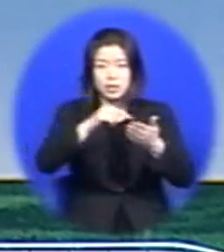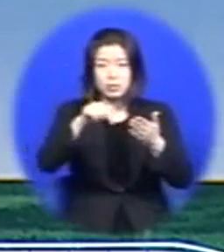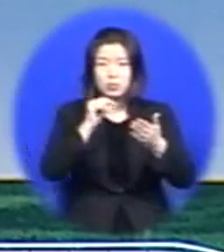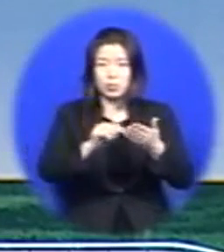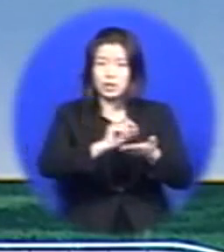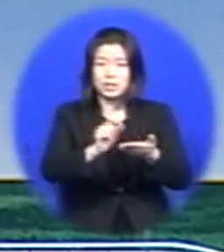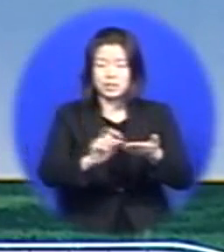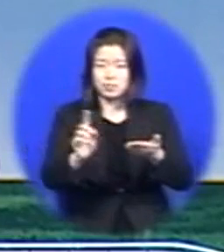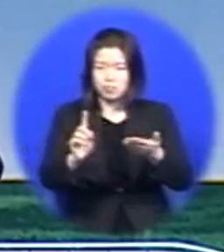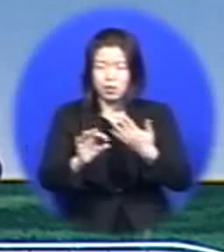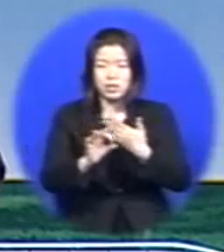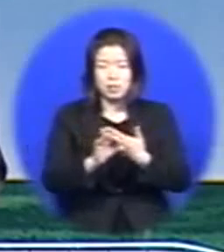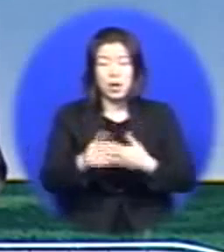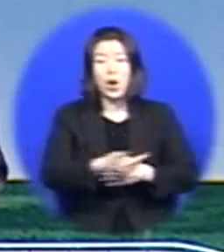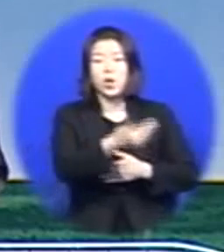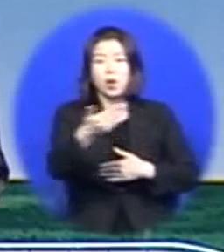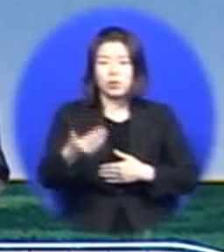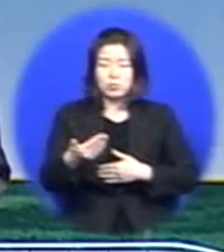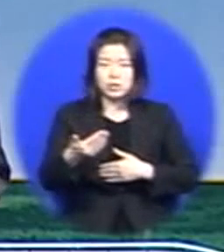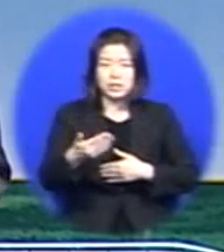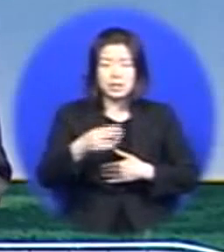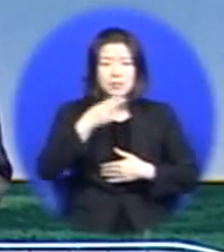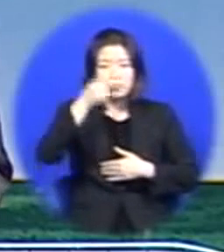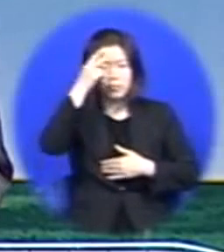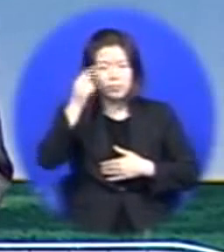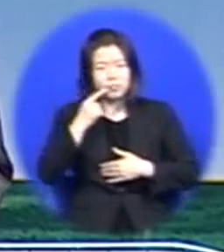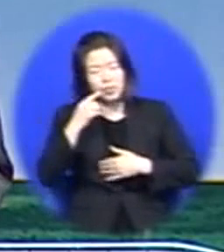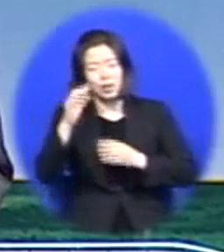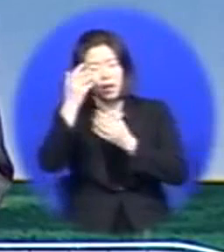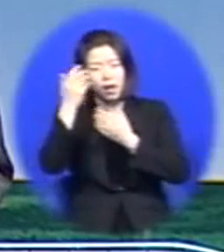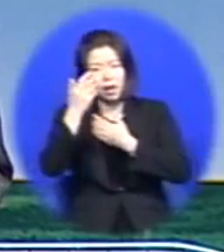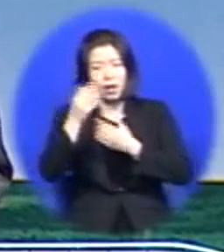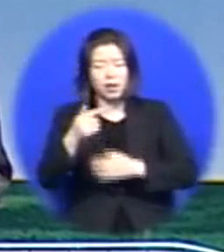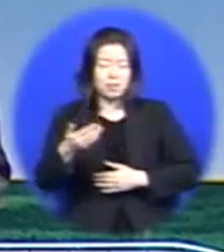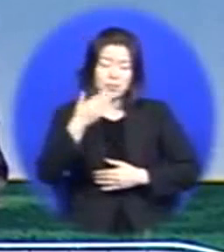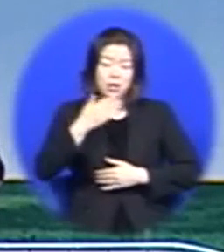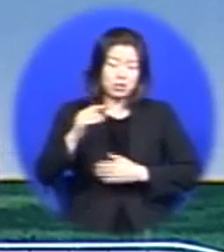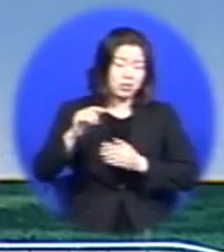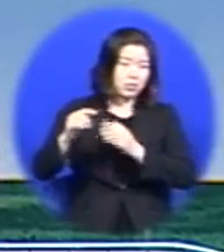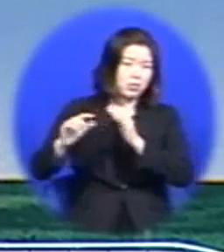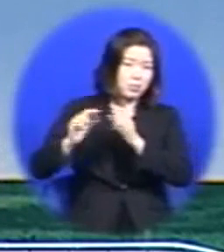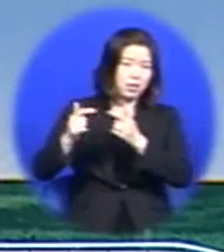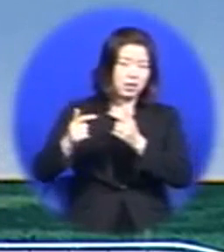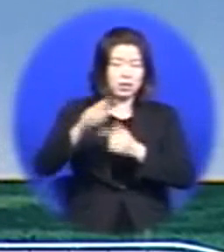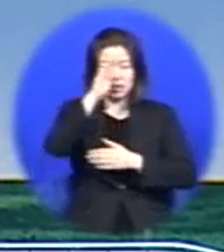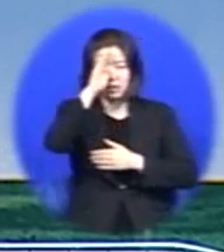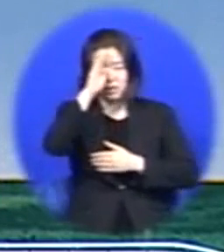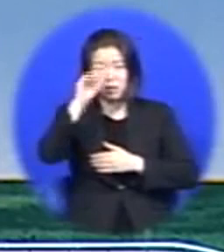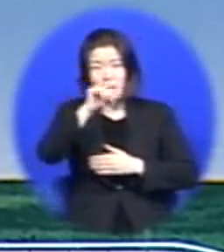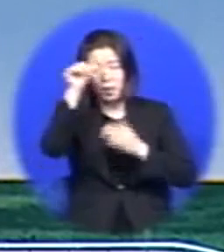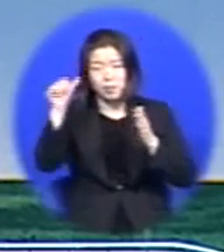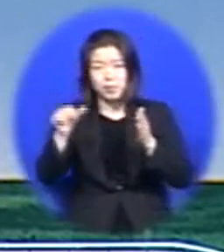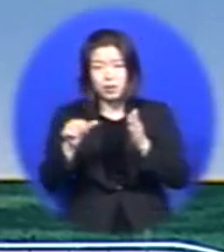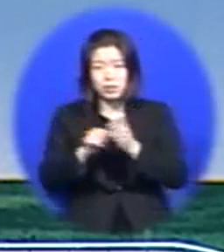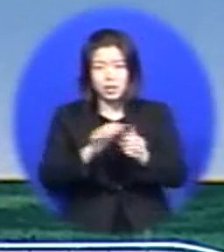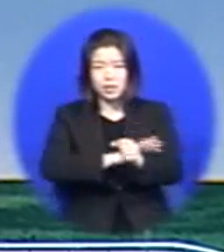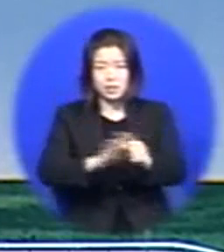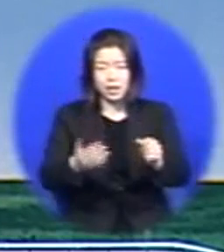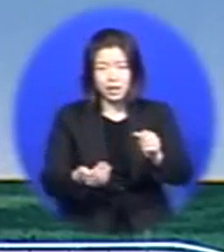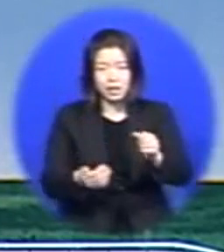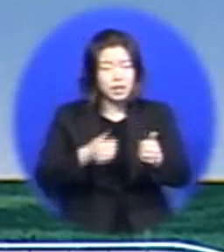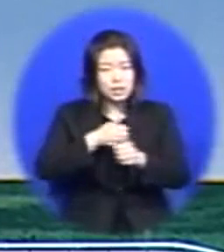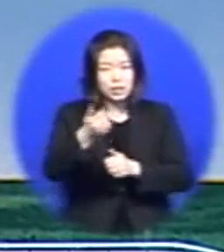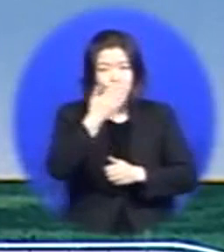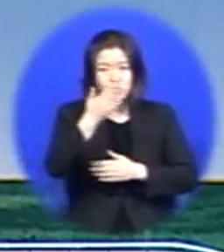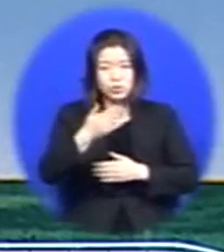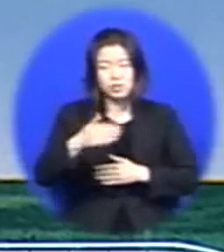썼습니다. 여러분이 알코올 중독이나 거식증을 평생 잘 이겨낼 수 있을지 저는 잘